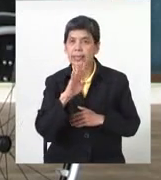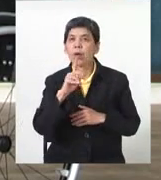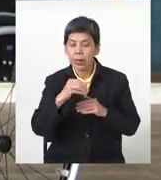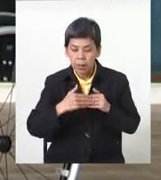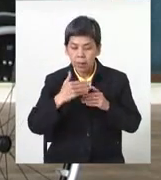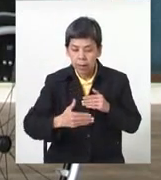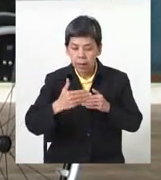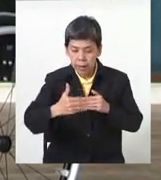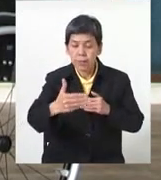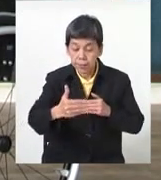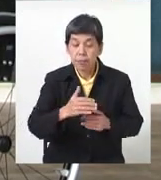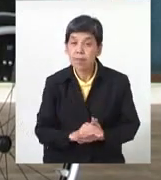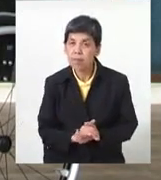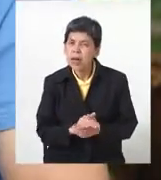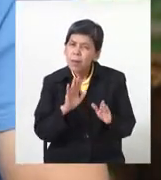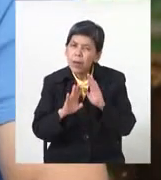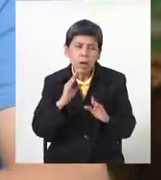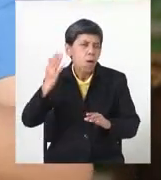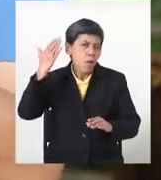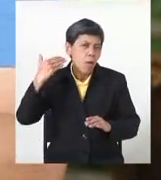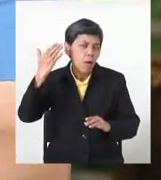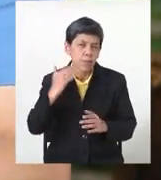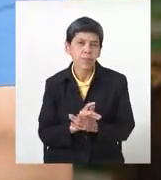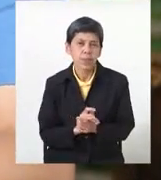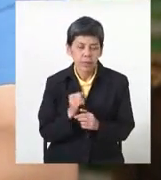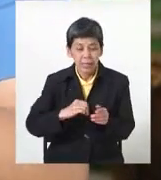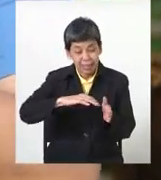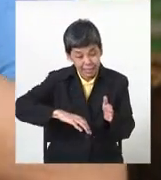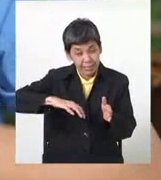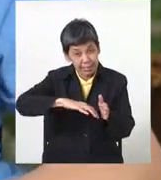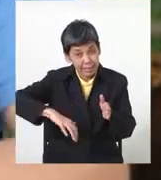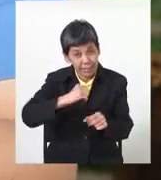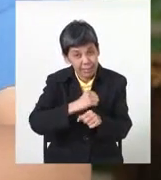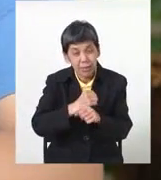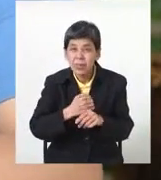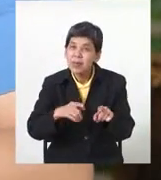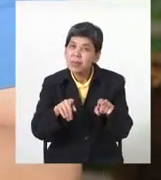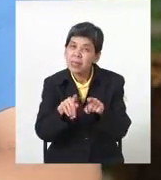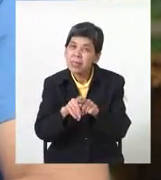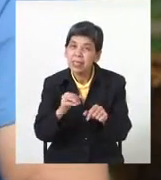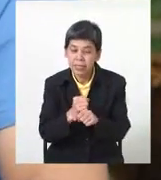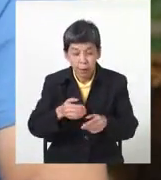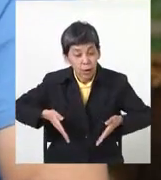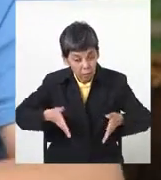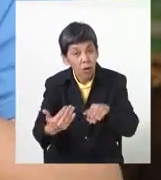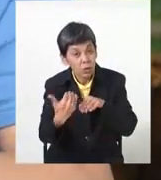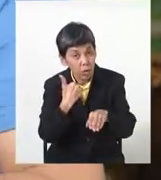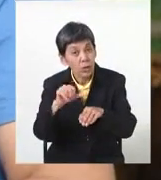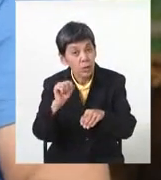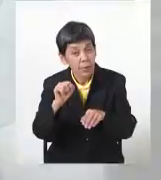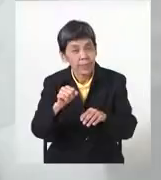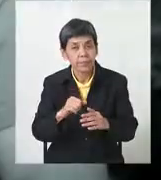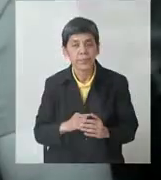ประมาณ 44ก 4กมถ้าเปรียบเทียบสมัยที่แล้วการขุดครองก็คล้ายๆกับการสร้าง